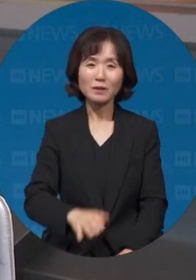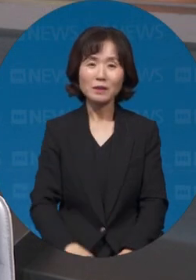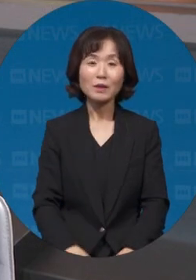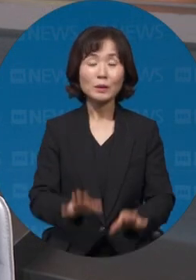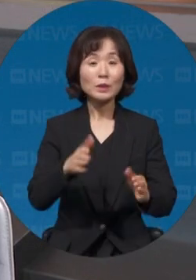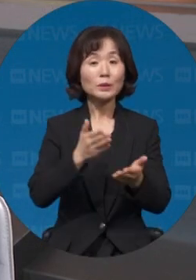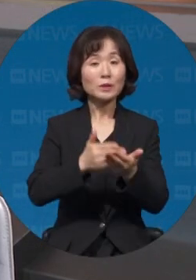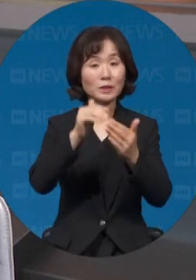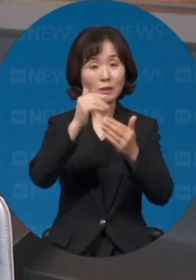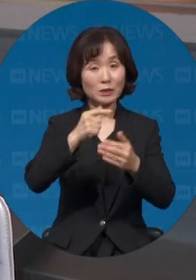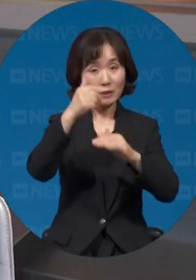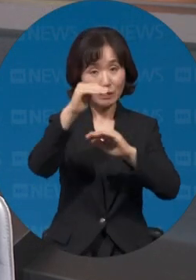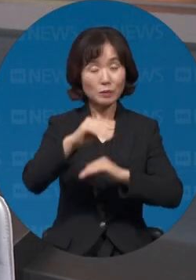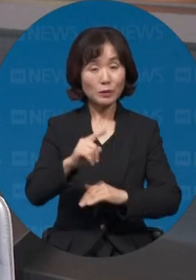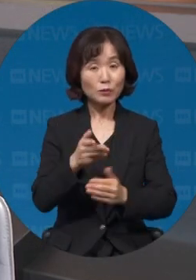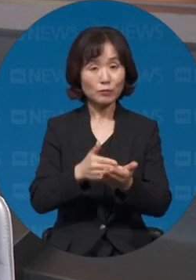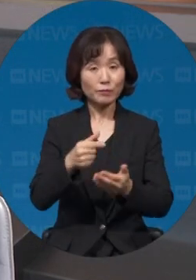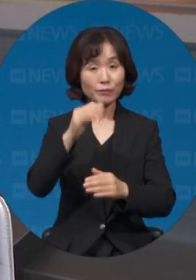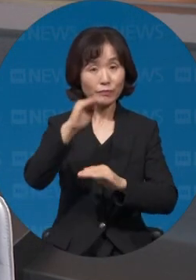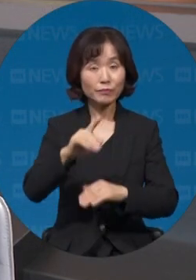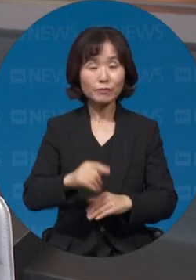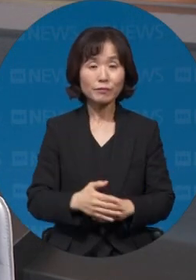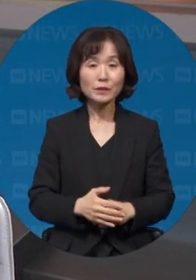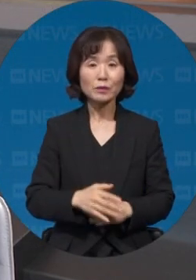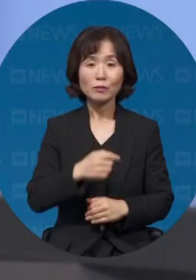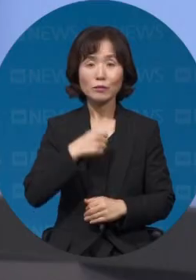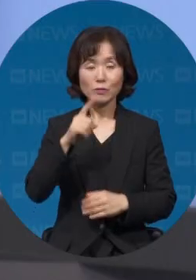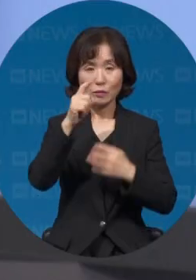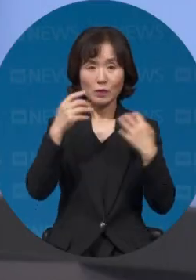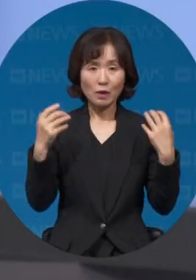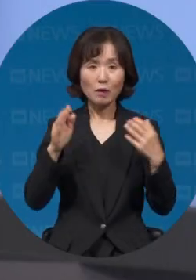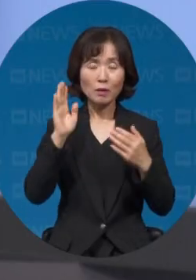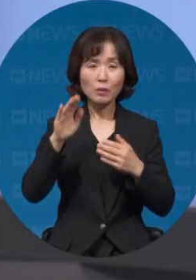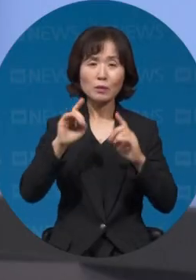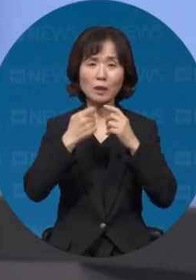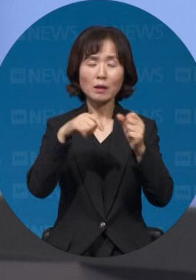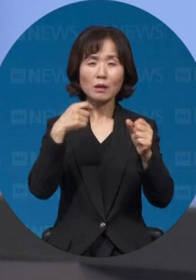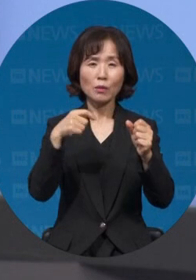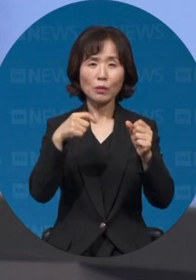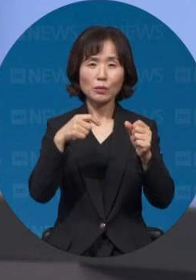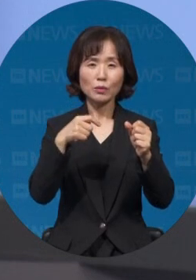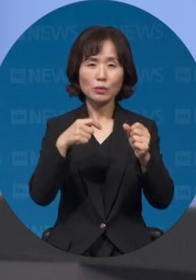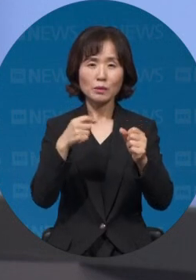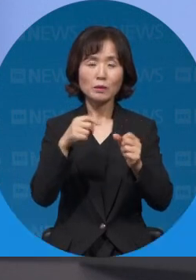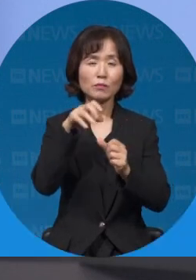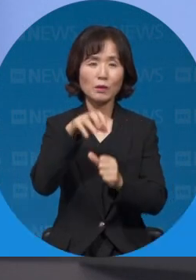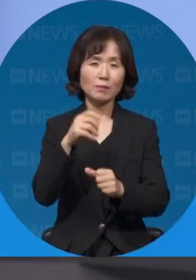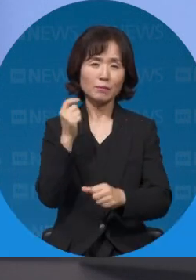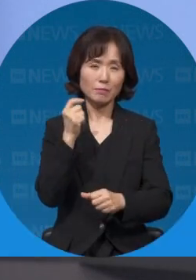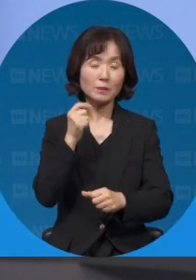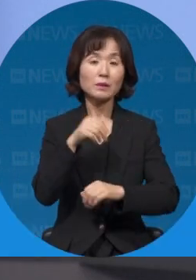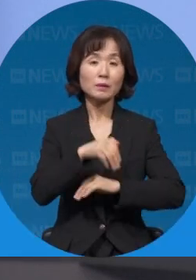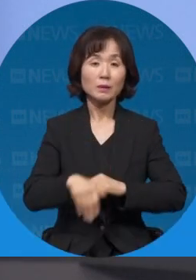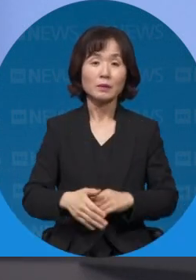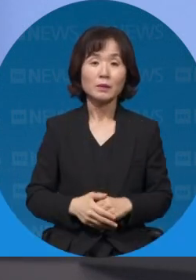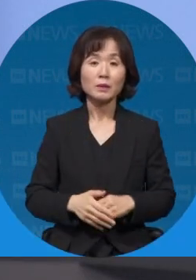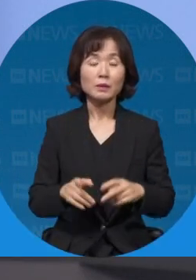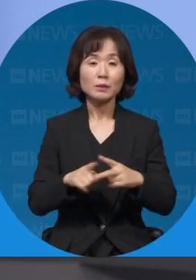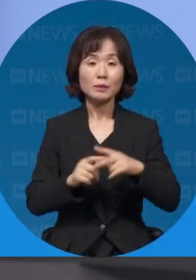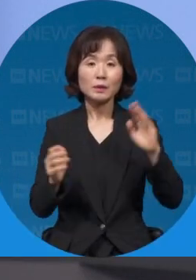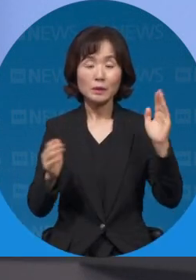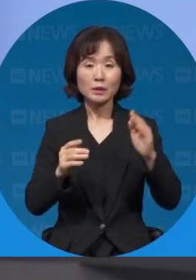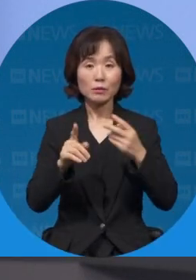자, 오늘의 뉴스지는 어떤 내용입니까? 네, 이 중국 정부가 앞으로 사교육을 강하게 규제할 전망입니다.